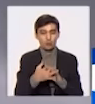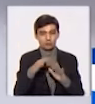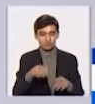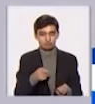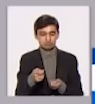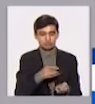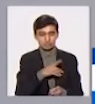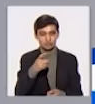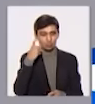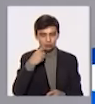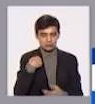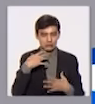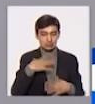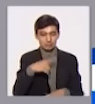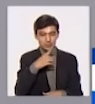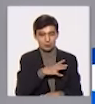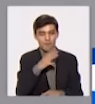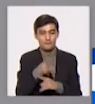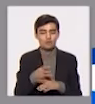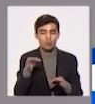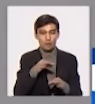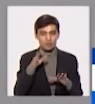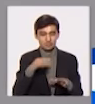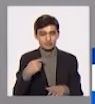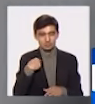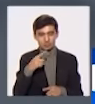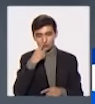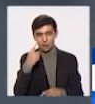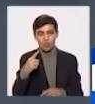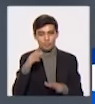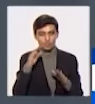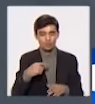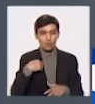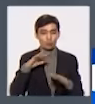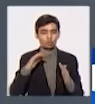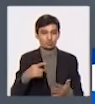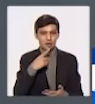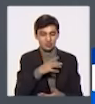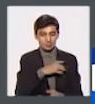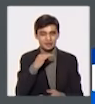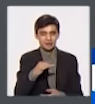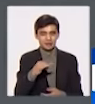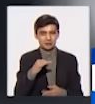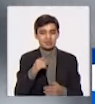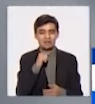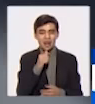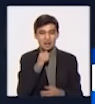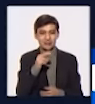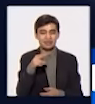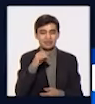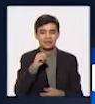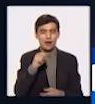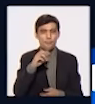азамат ішімдік ішпегенін айтқан. Видеоға түсірілген кезде іс сапардан ұзақ жол жүріп, қатты шаршағаннан әрі қант диабетімен ауыратындықтан